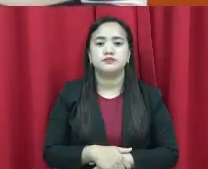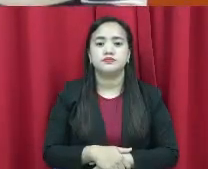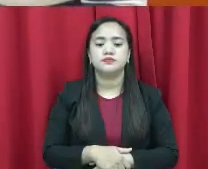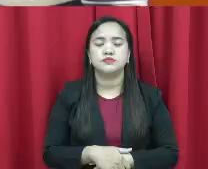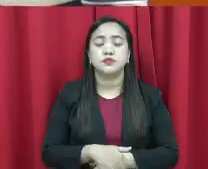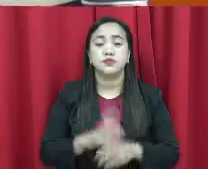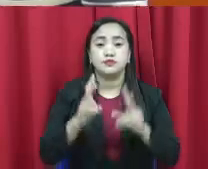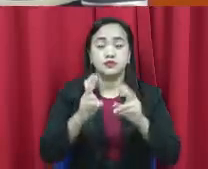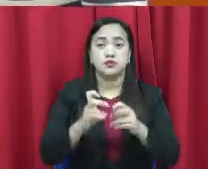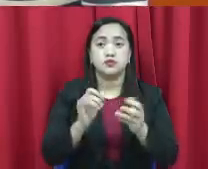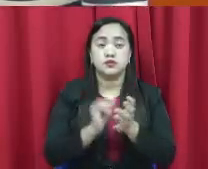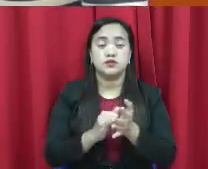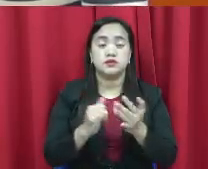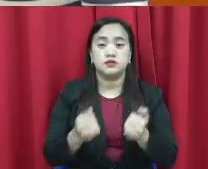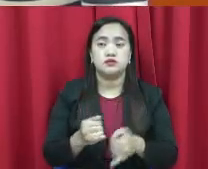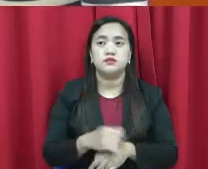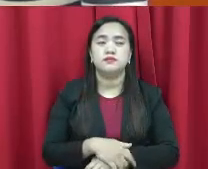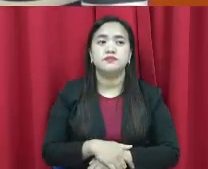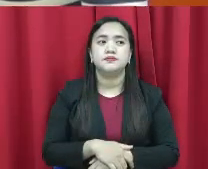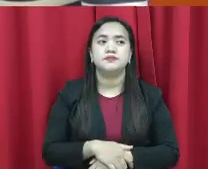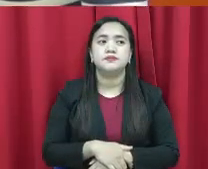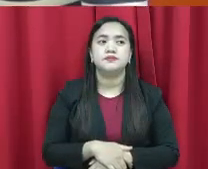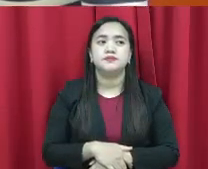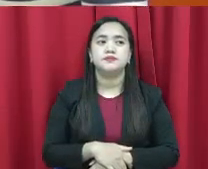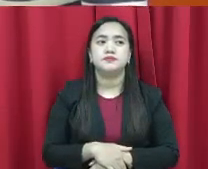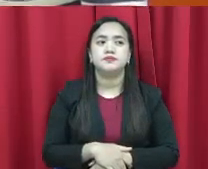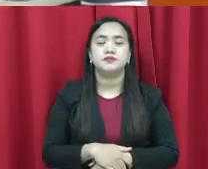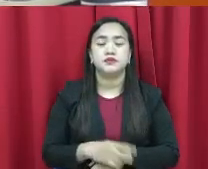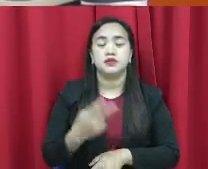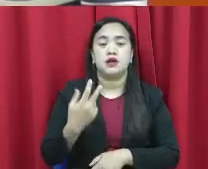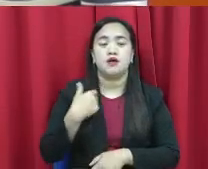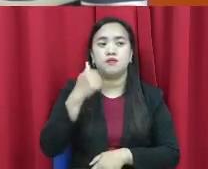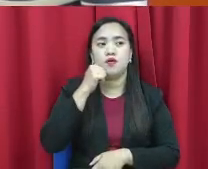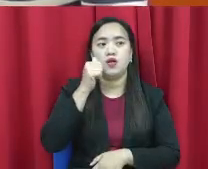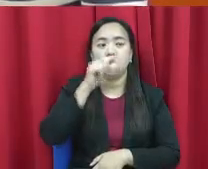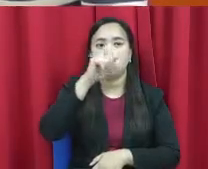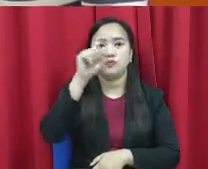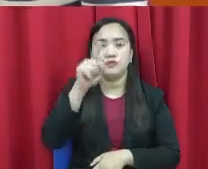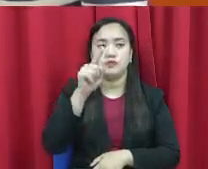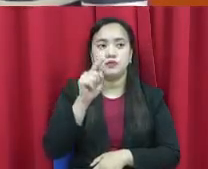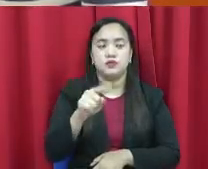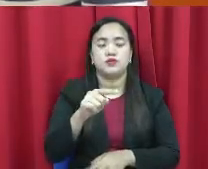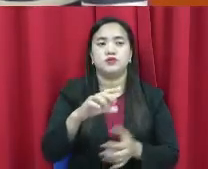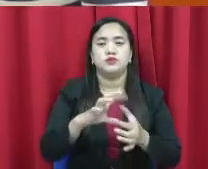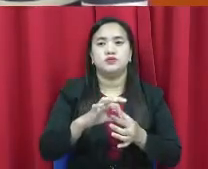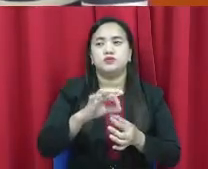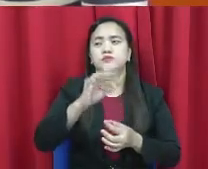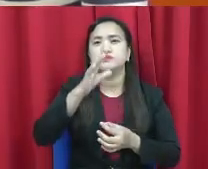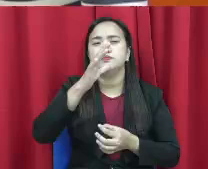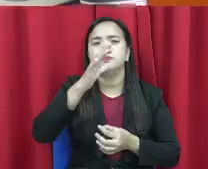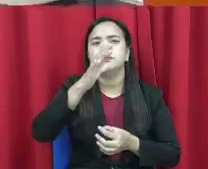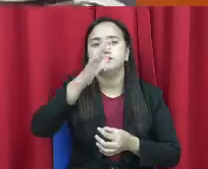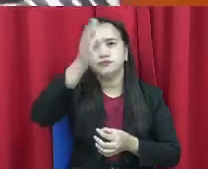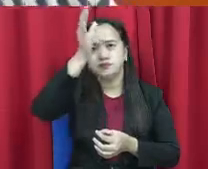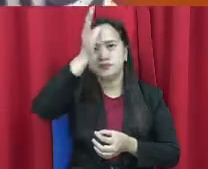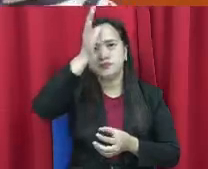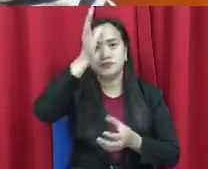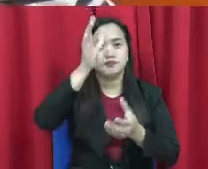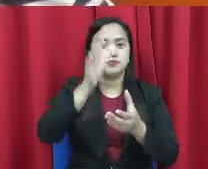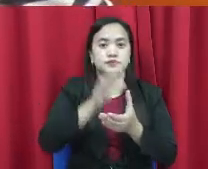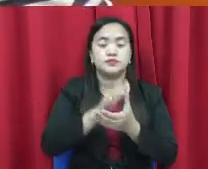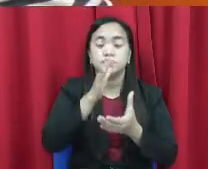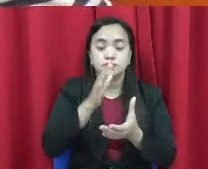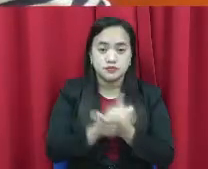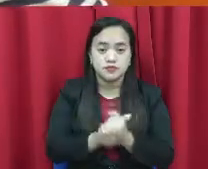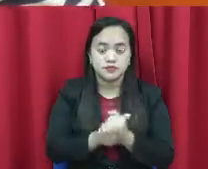Although ngayon ay medyo nagkaka ah question Question diyan ang asawa ko pero sabi ko sa kanya So ito lahat yun